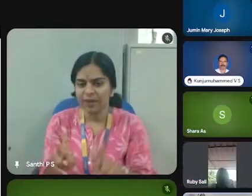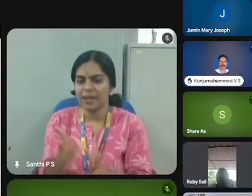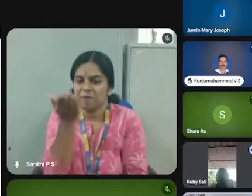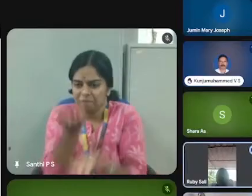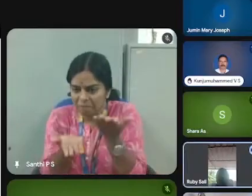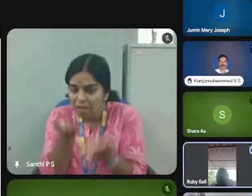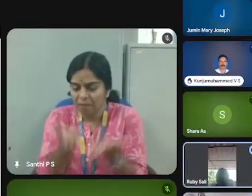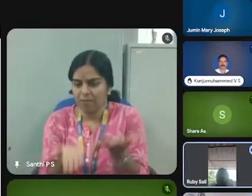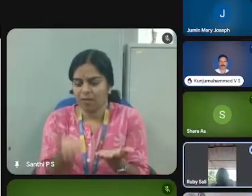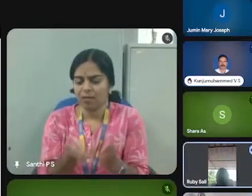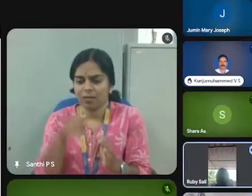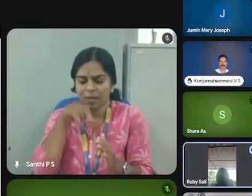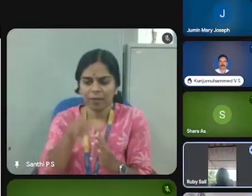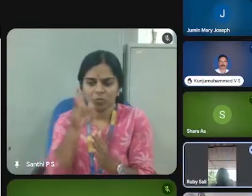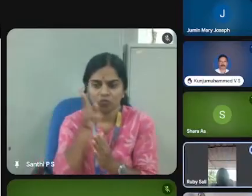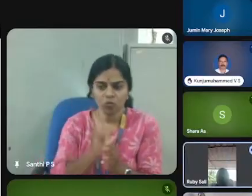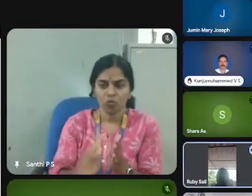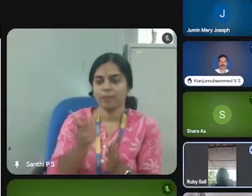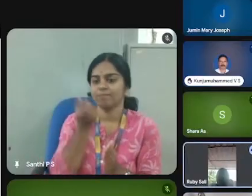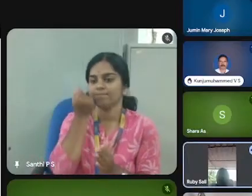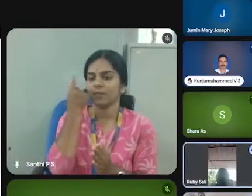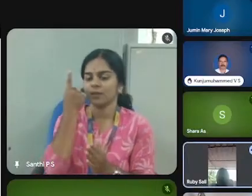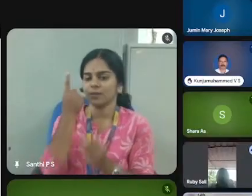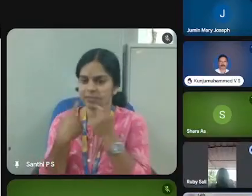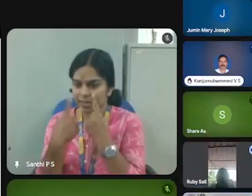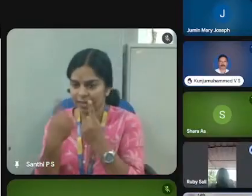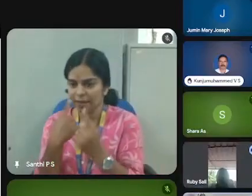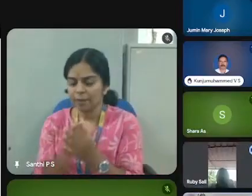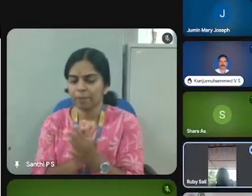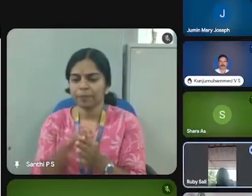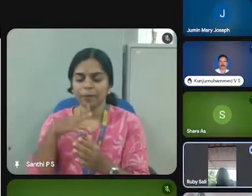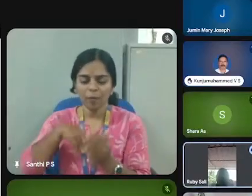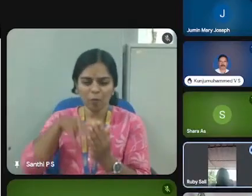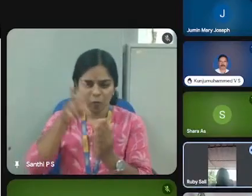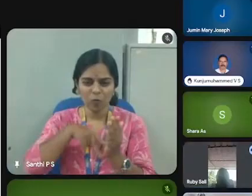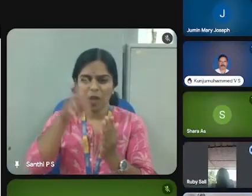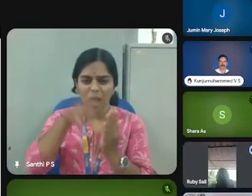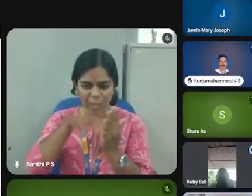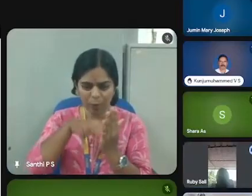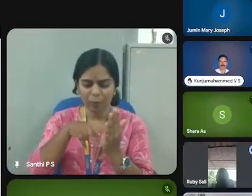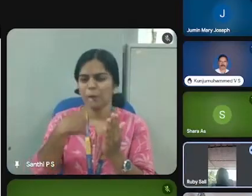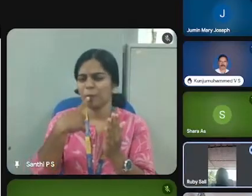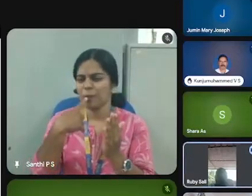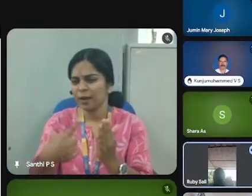സോ അതൊന്ന് നമുക്ക് ആദ്യം നോക്കാം. അപ്പൊ അത് വായിക്കുമ്പോഴോ അല്ലെ എഴുതുമ്പോഴോ ആ